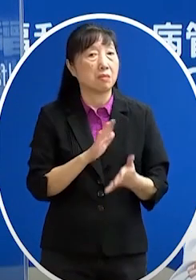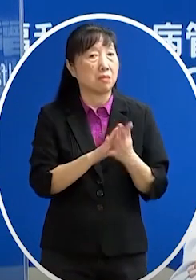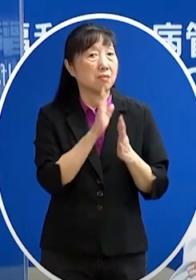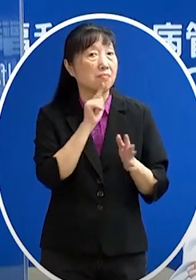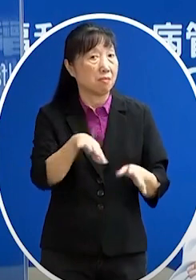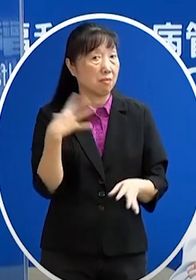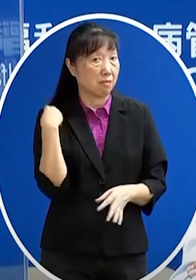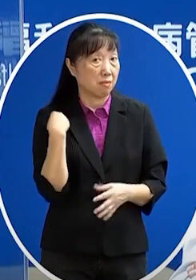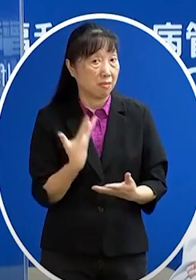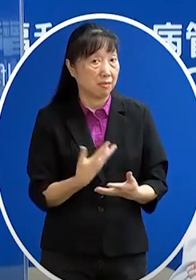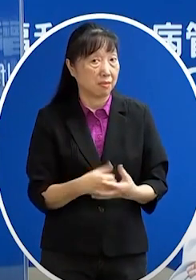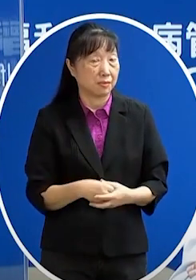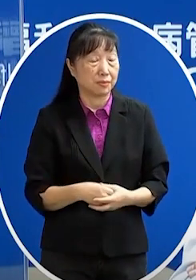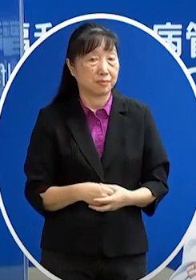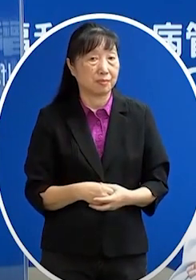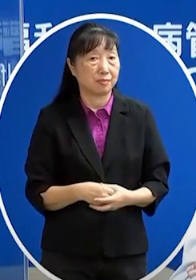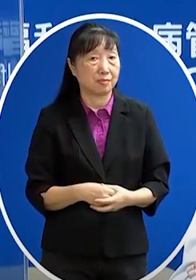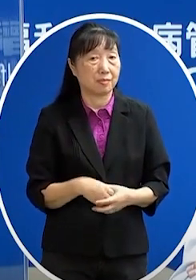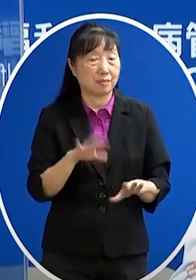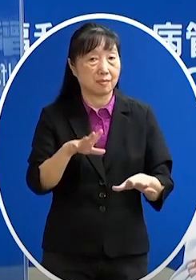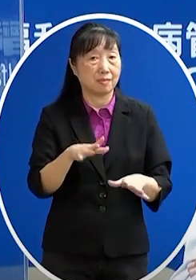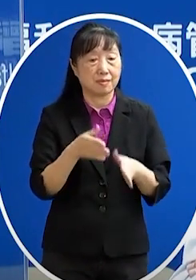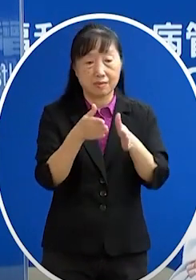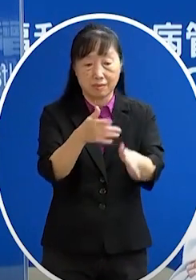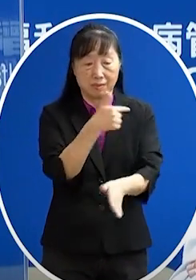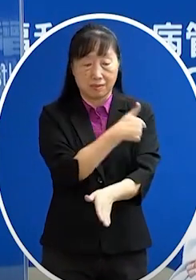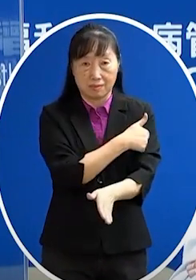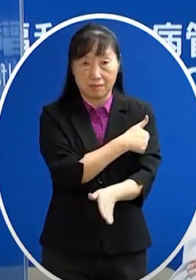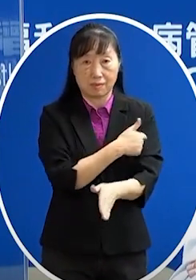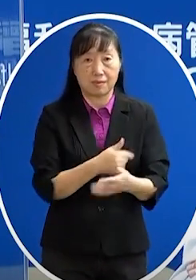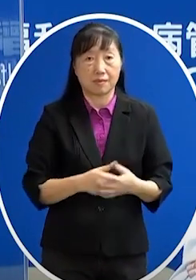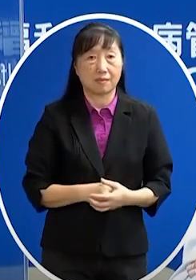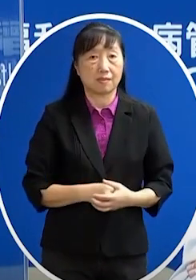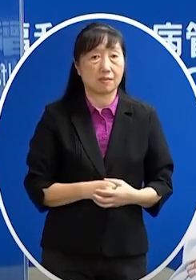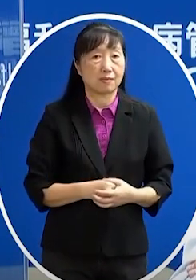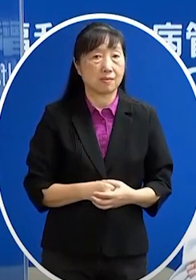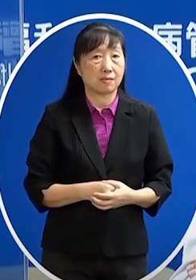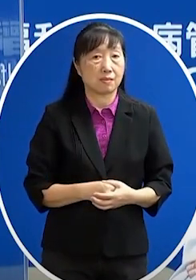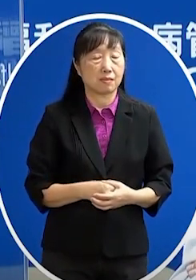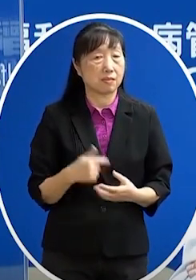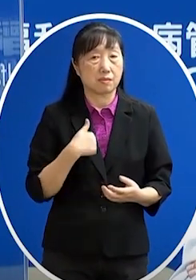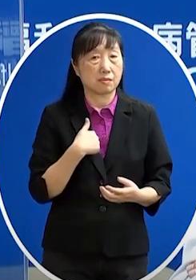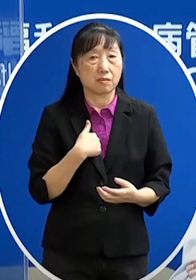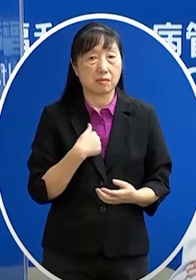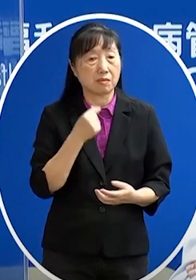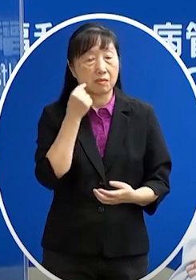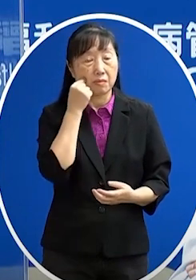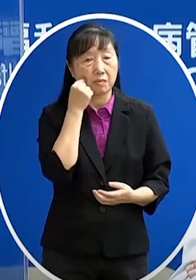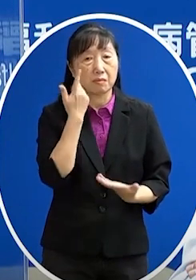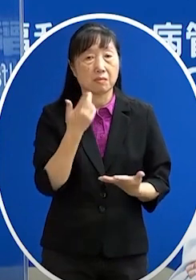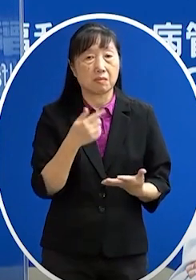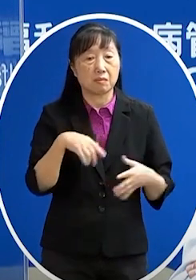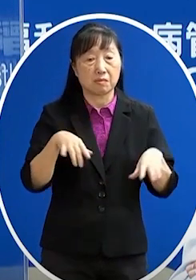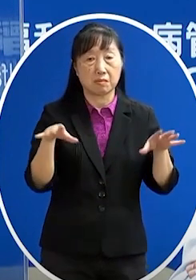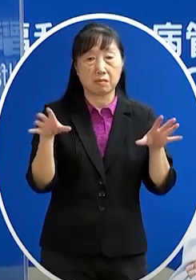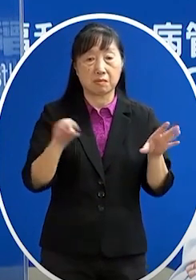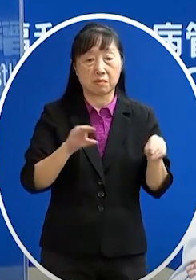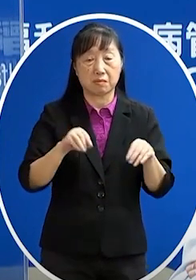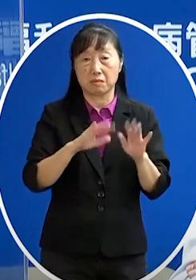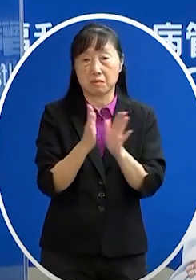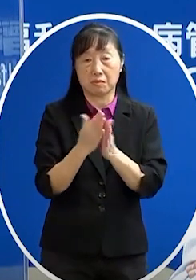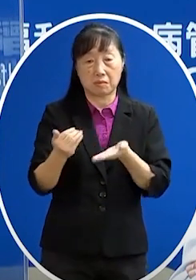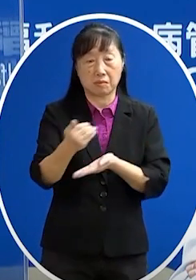到。第二段就是说有关相关的疫苗，好，我们大致上没有办法等到就要收集了很大的一